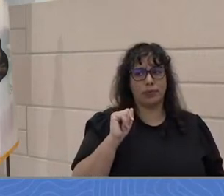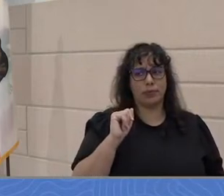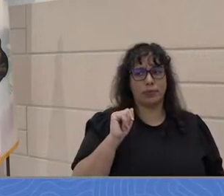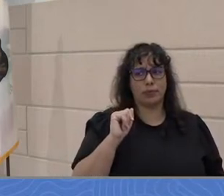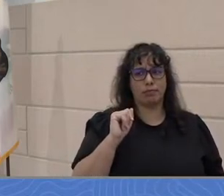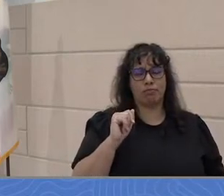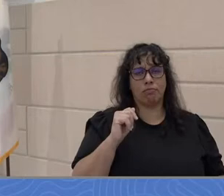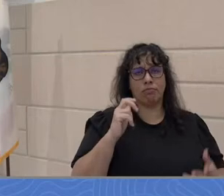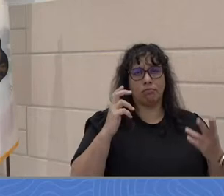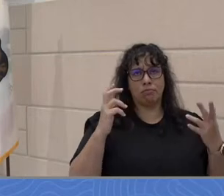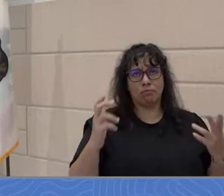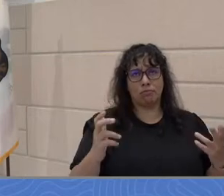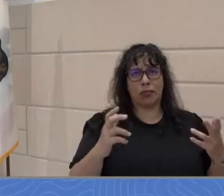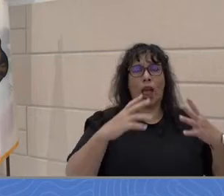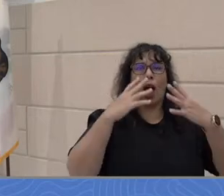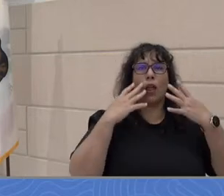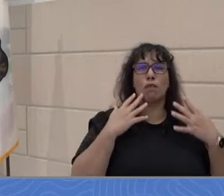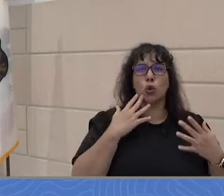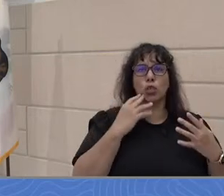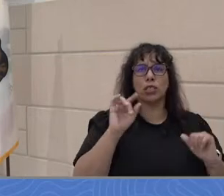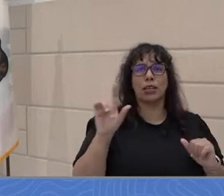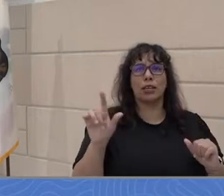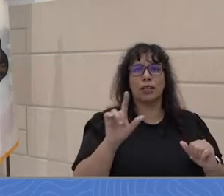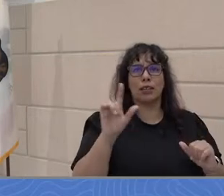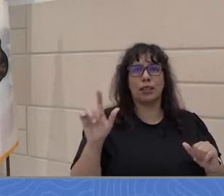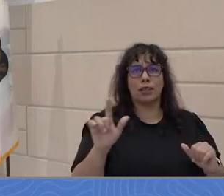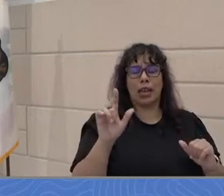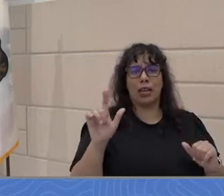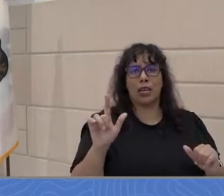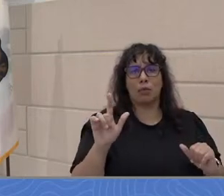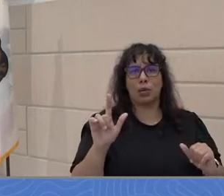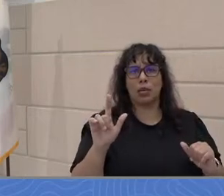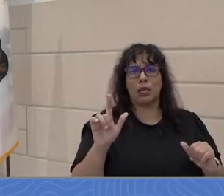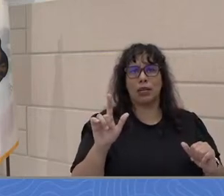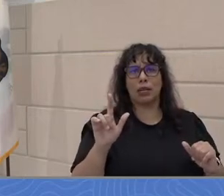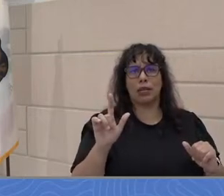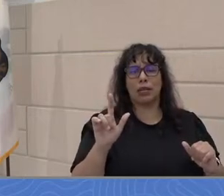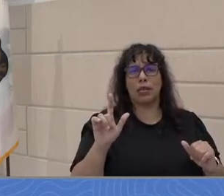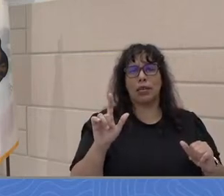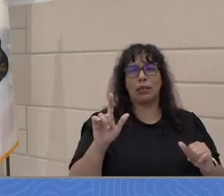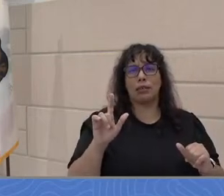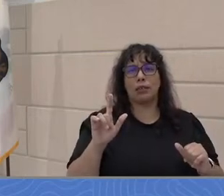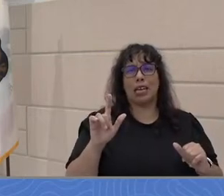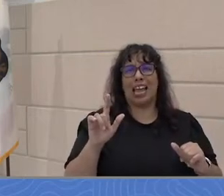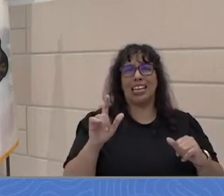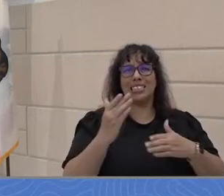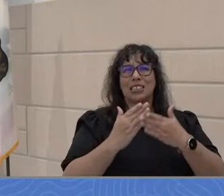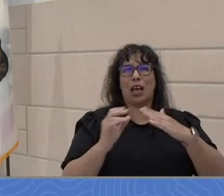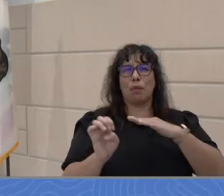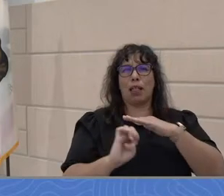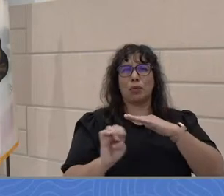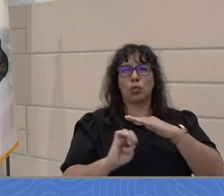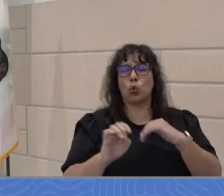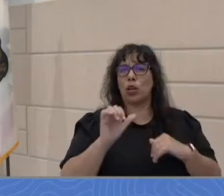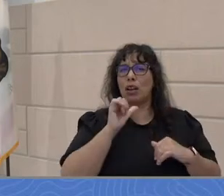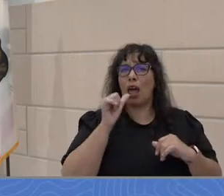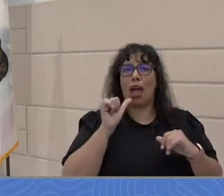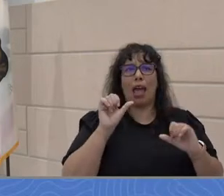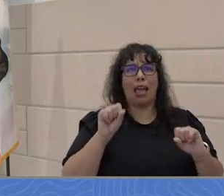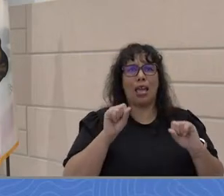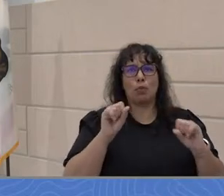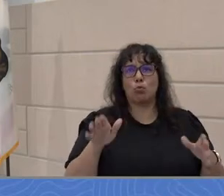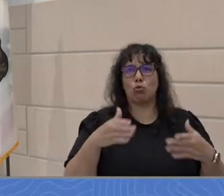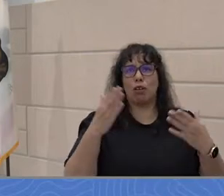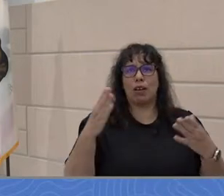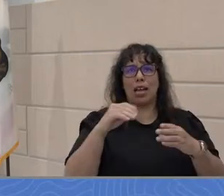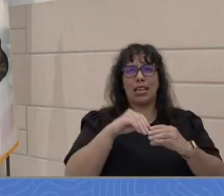ប្រយោជន៍ផងដែរមកពីកិច្ចការរបស់គ្រូបណ្ឡារៈហើយយើងមានគ្រូជំនួយបណ្ណារៈគឺថាគួរឲ្